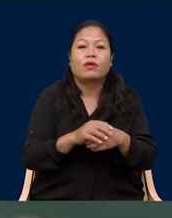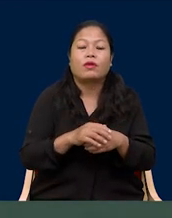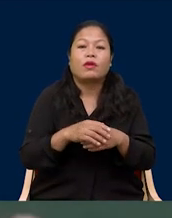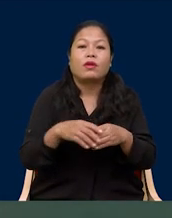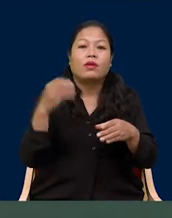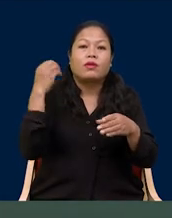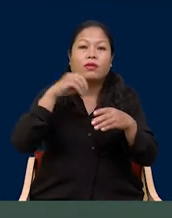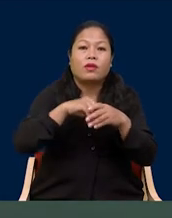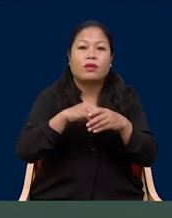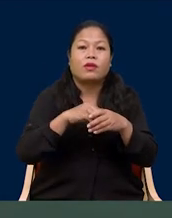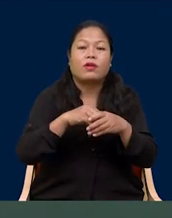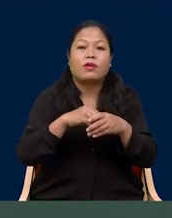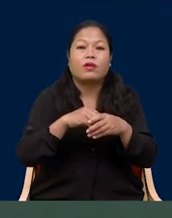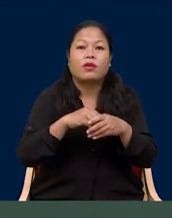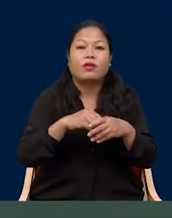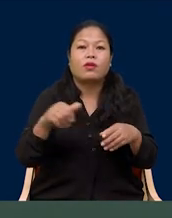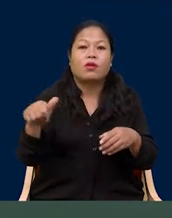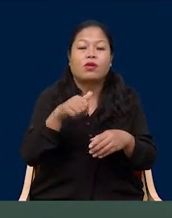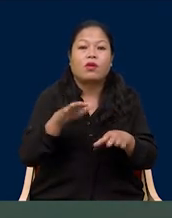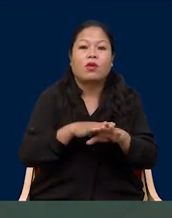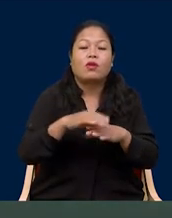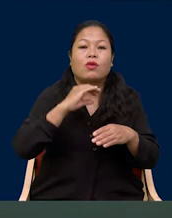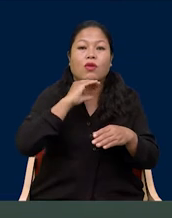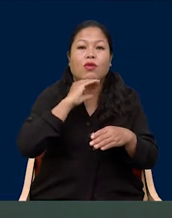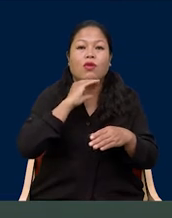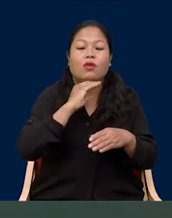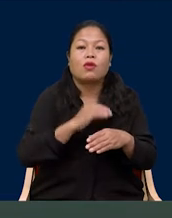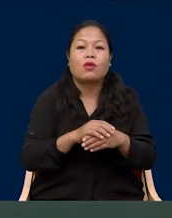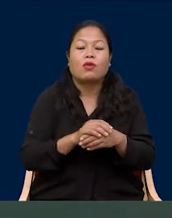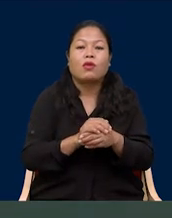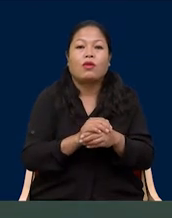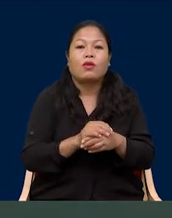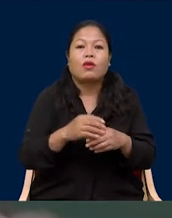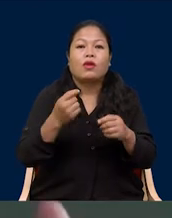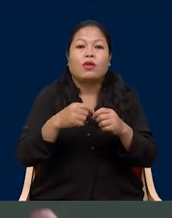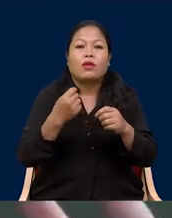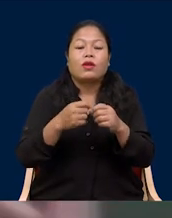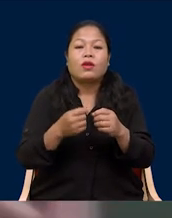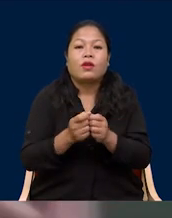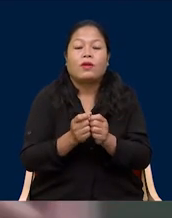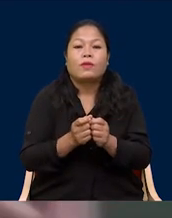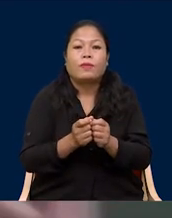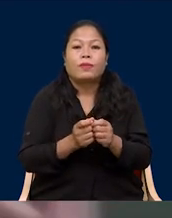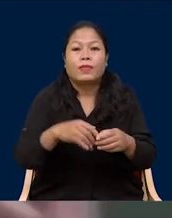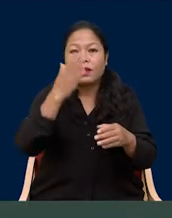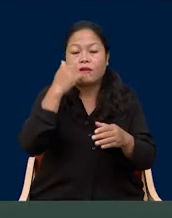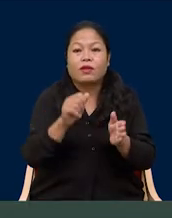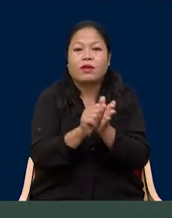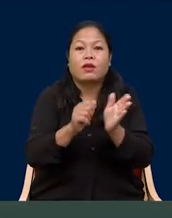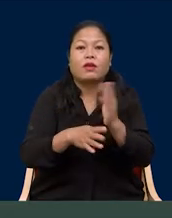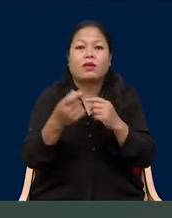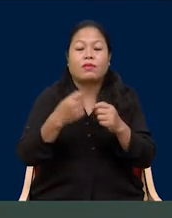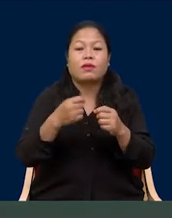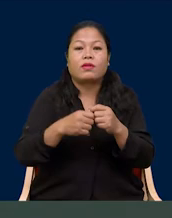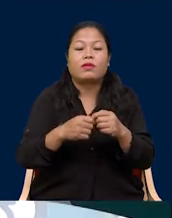सो युथसँग इन्भल्भ, युथलाई इन्भल्भ गराएर र उहाँहरूको जेनेरेसनली पास डाउन भएको स्किल सेट्सलाई मर्ज गरेर हामी चाहिँ